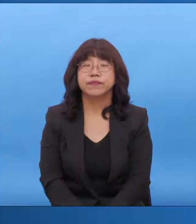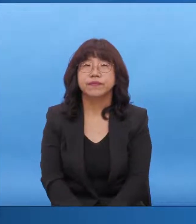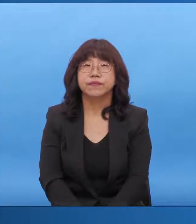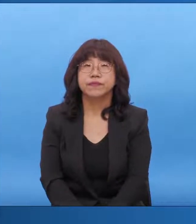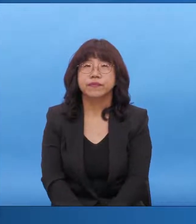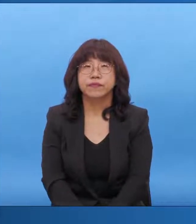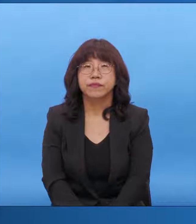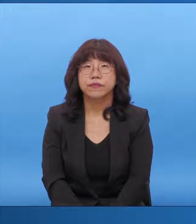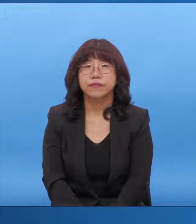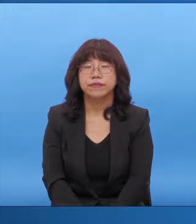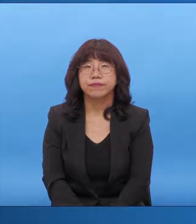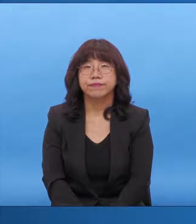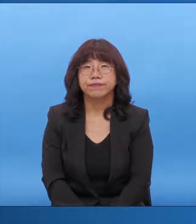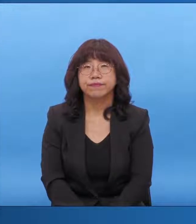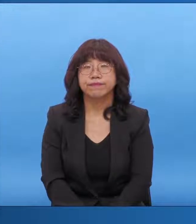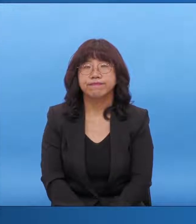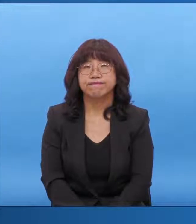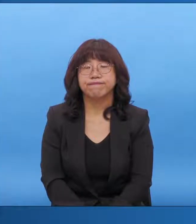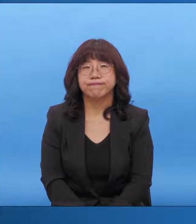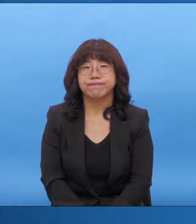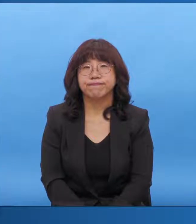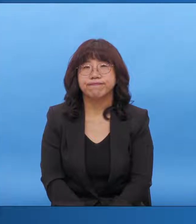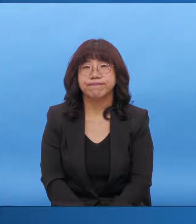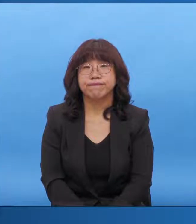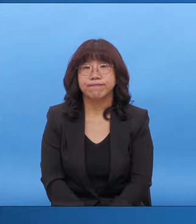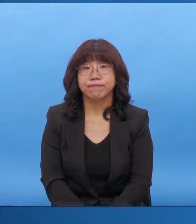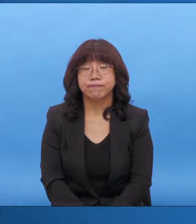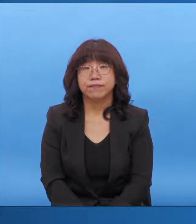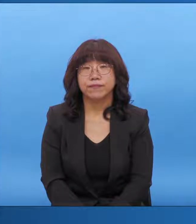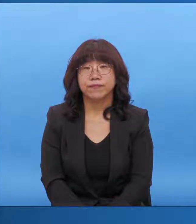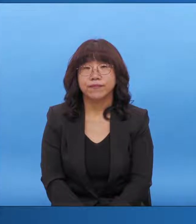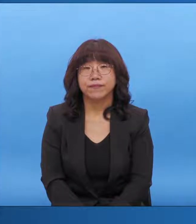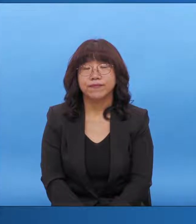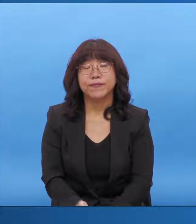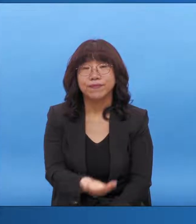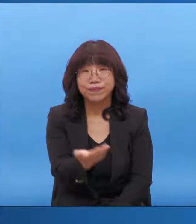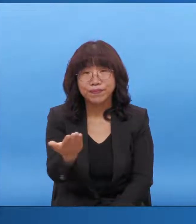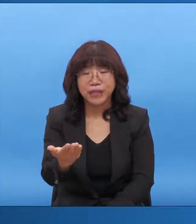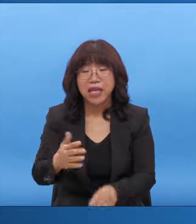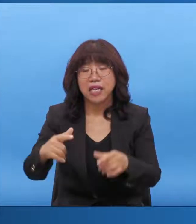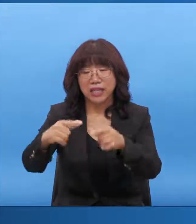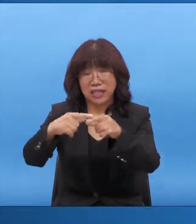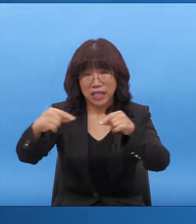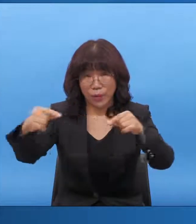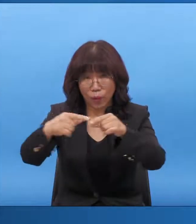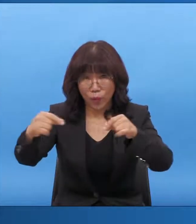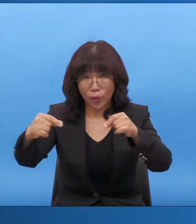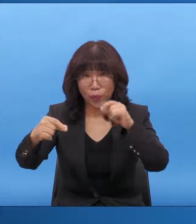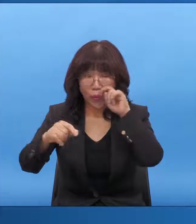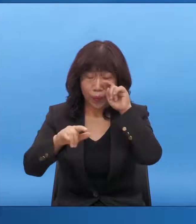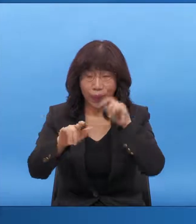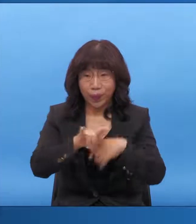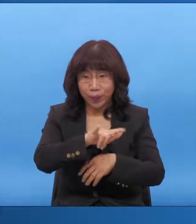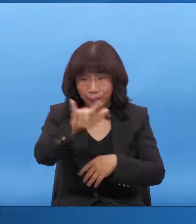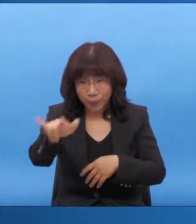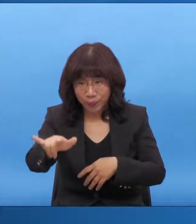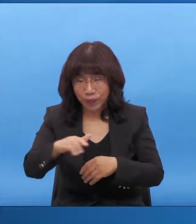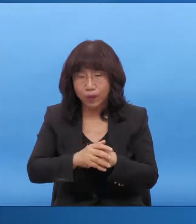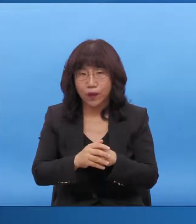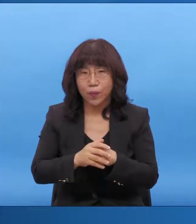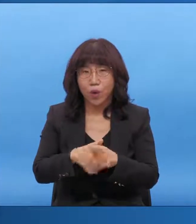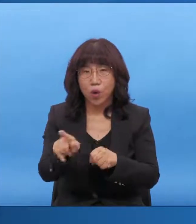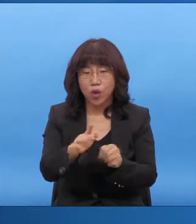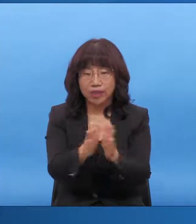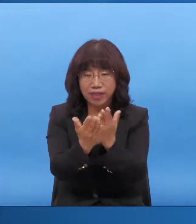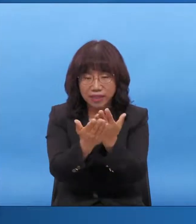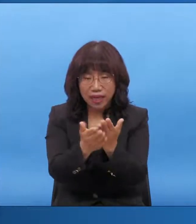and that's what they have celebrations regarding. 여러분 일본 가가지고 이렇게 무슨 가게라든지 책방 같은 데 이렇게